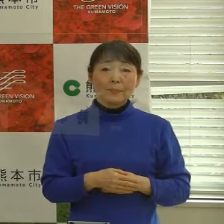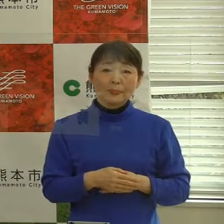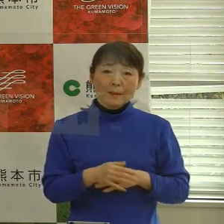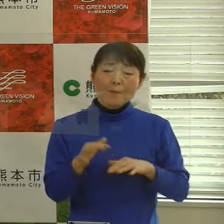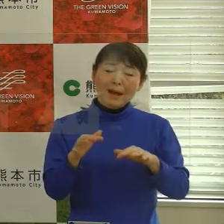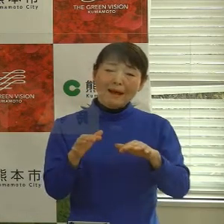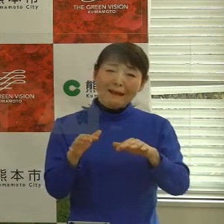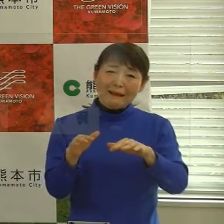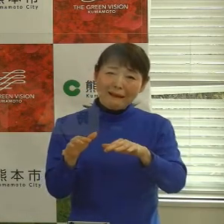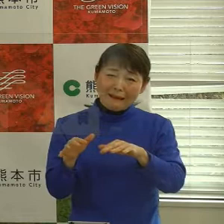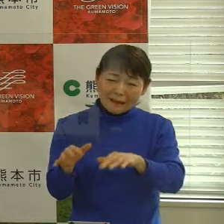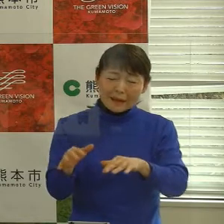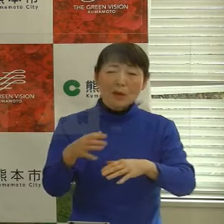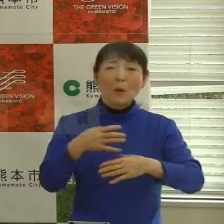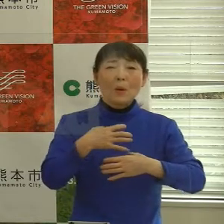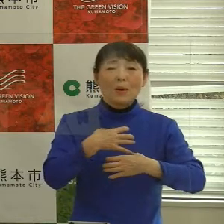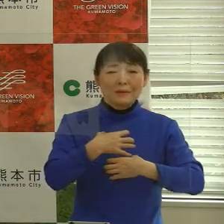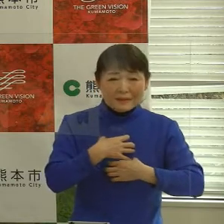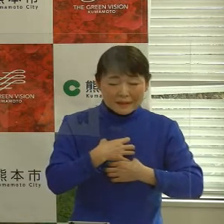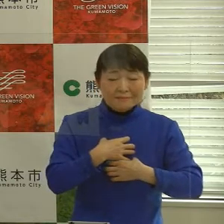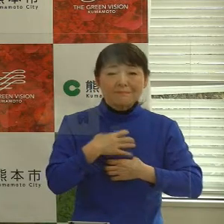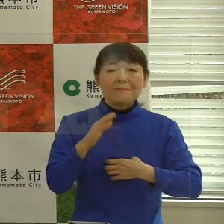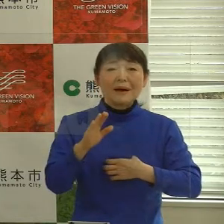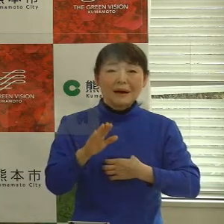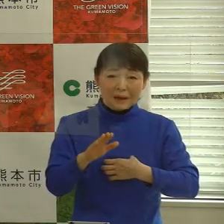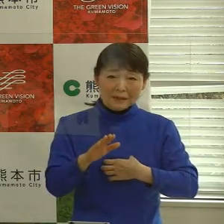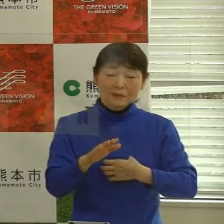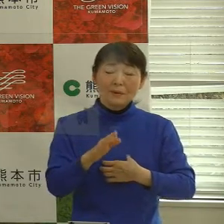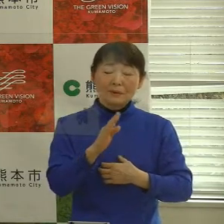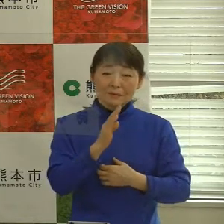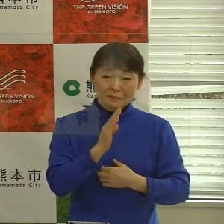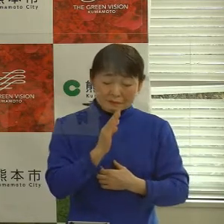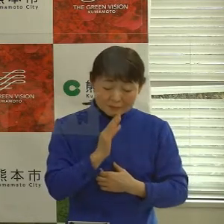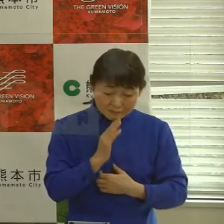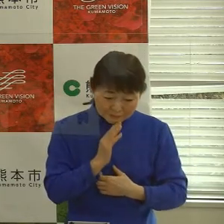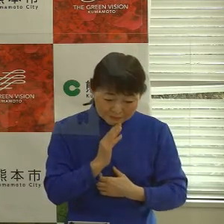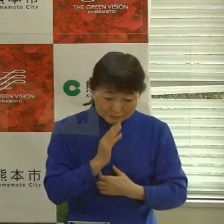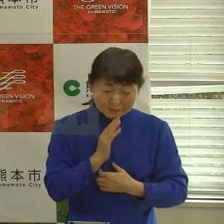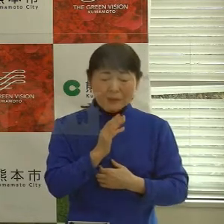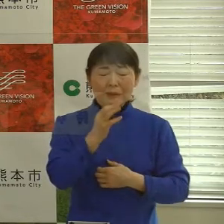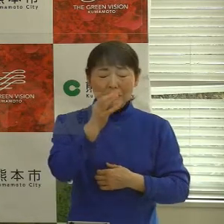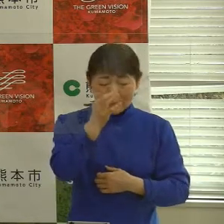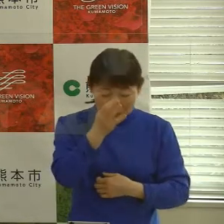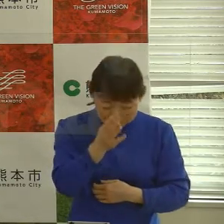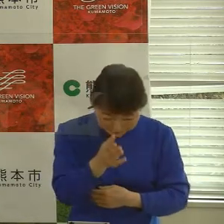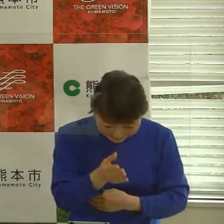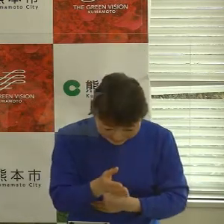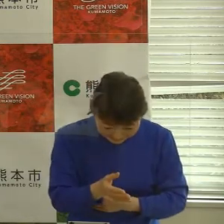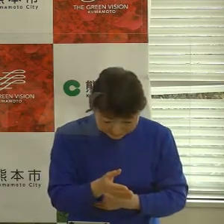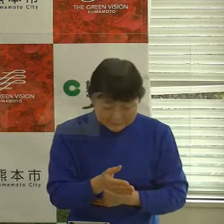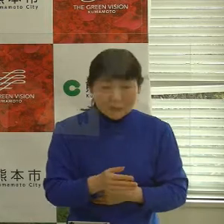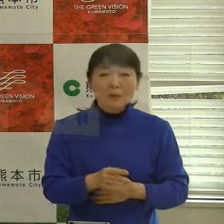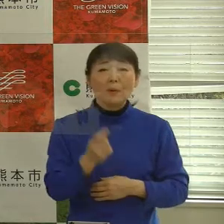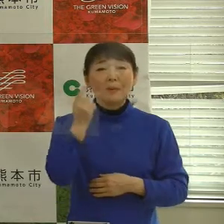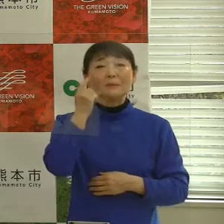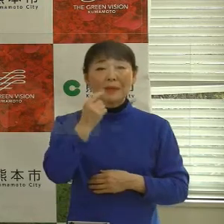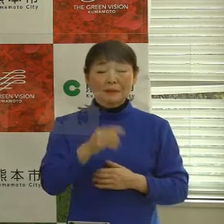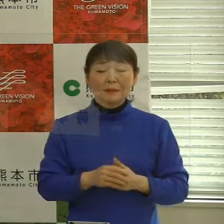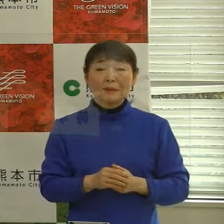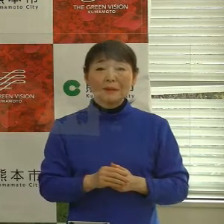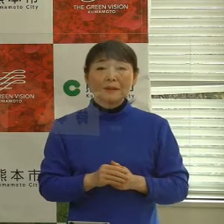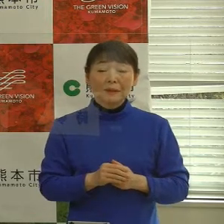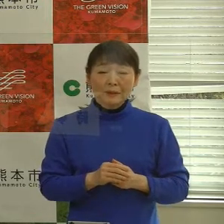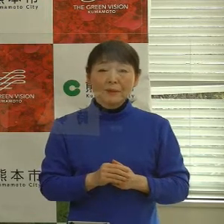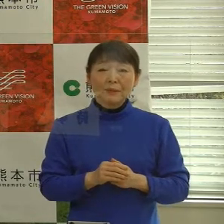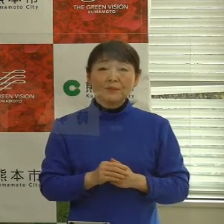影響を皆さんにご心配を与えているということについて もまず本当に大変申し訳なく思っているということです。で、その上でや